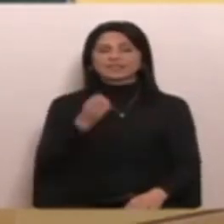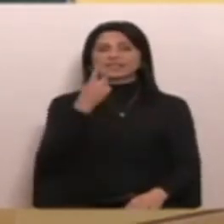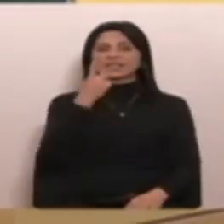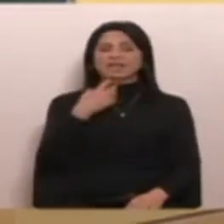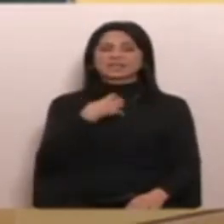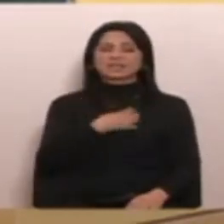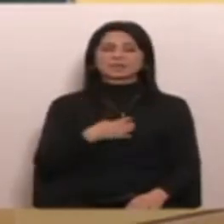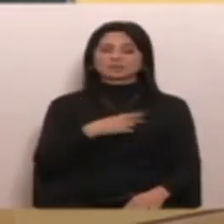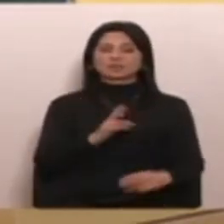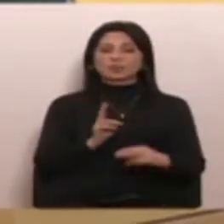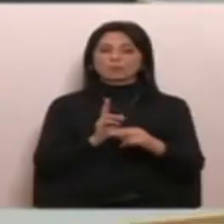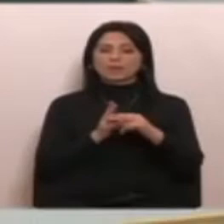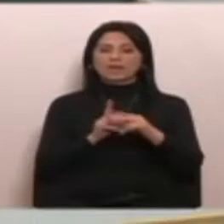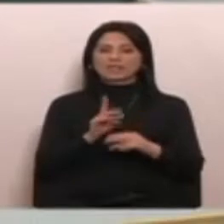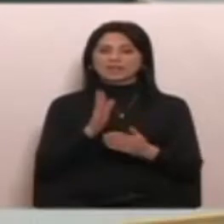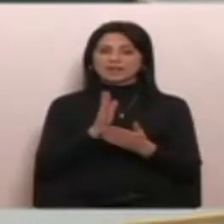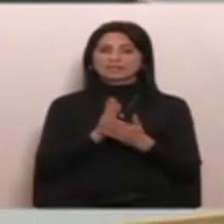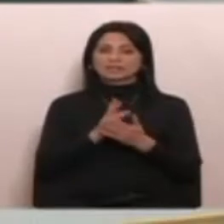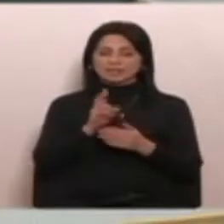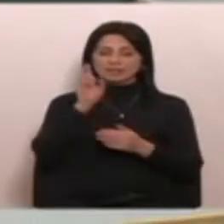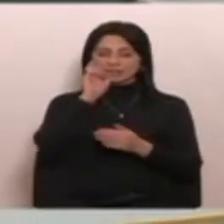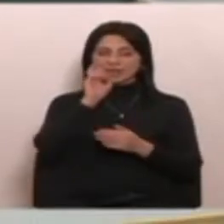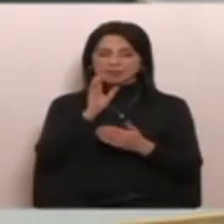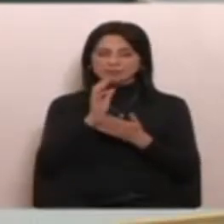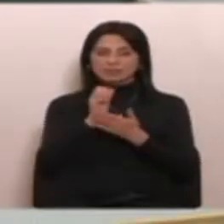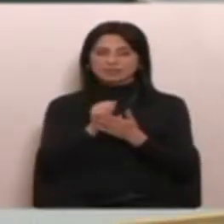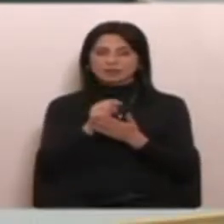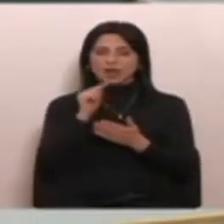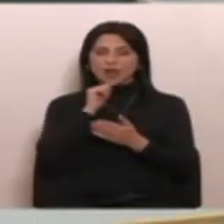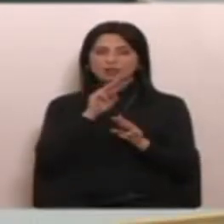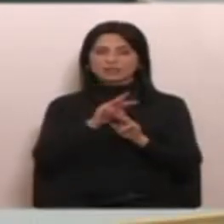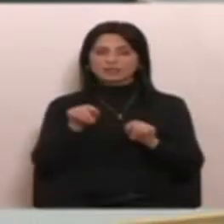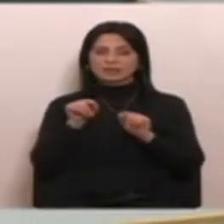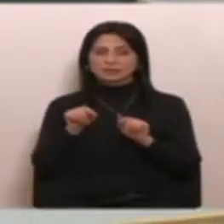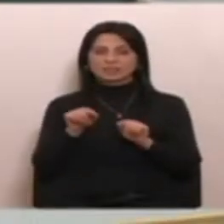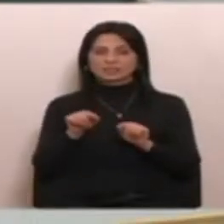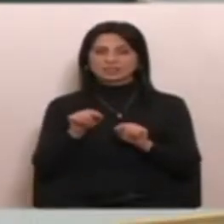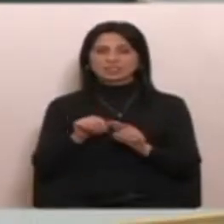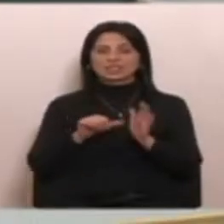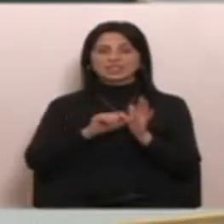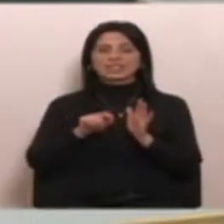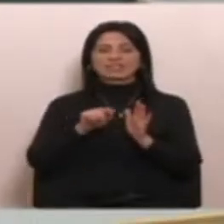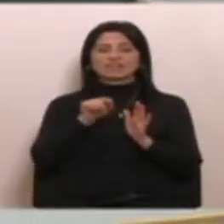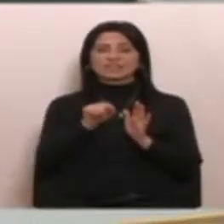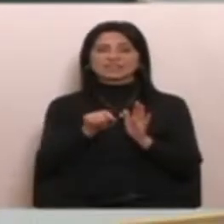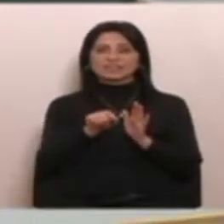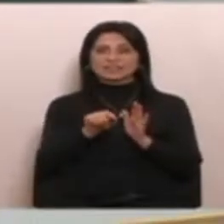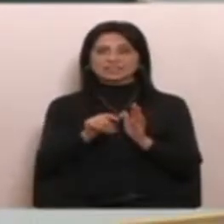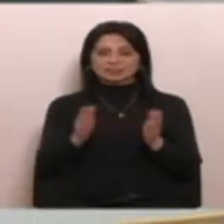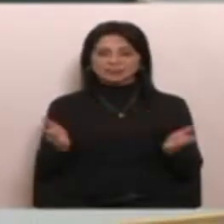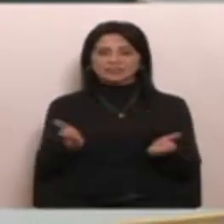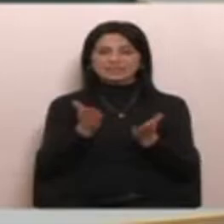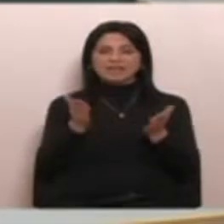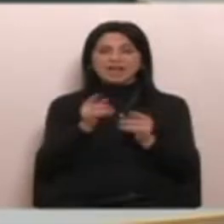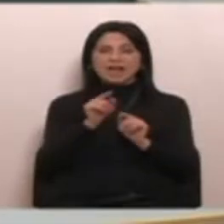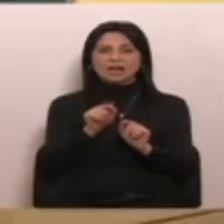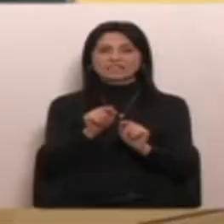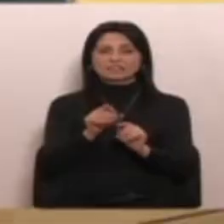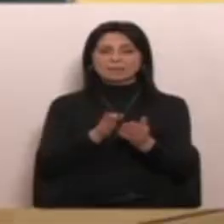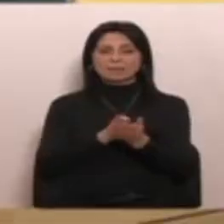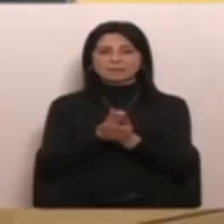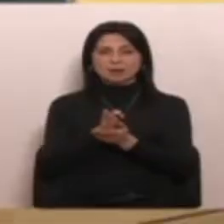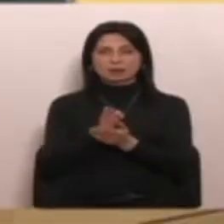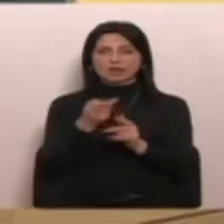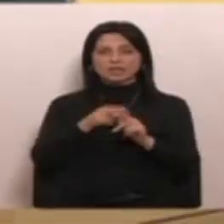მნიშვნელოვანი ბერკეტი, რაც გააჩნია სახელმწიფოს და გააჩნია ეკონომიკის სამინისტროს ინვესტიციების წახალისების მიმართულებით,